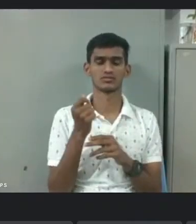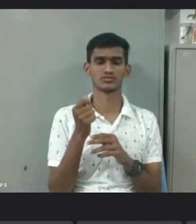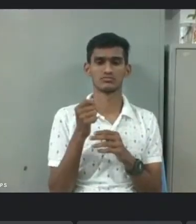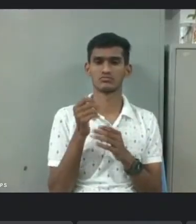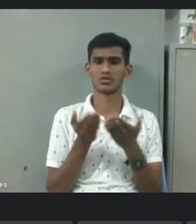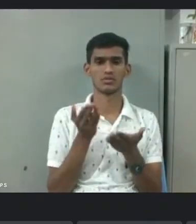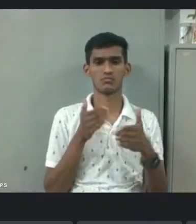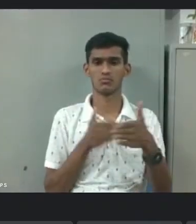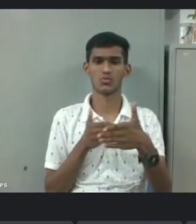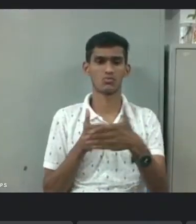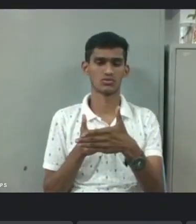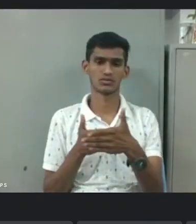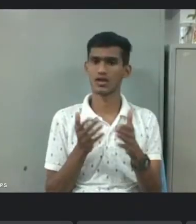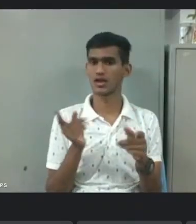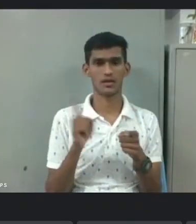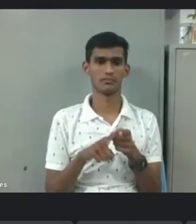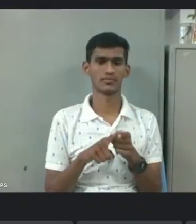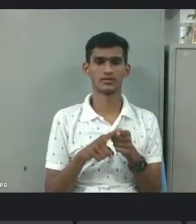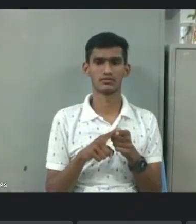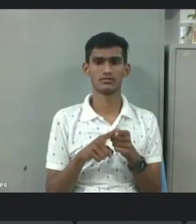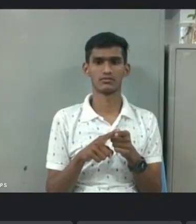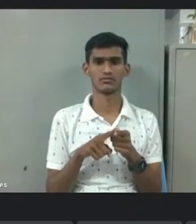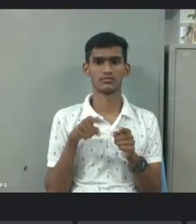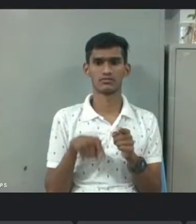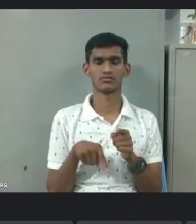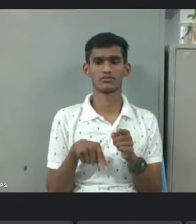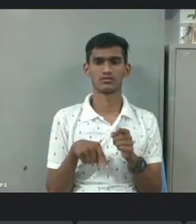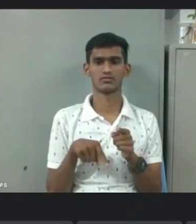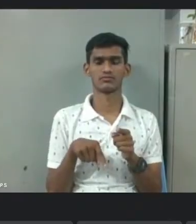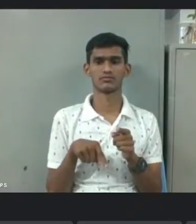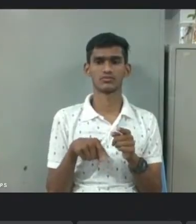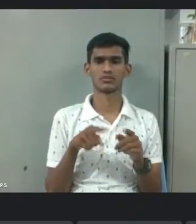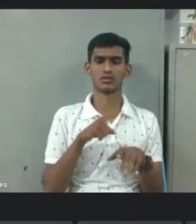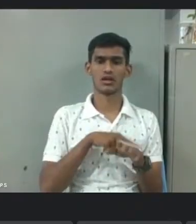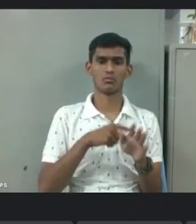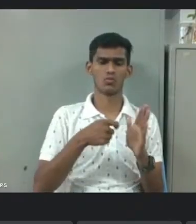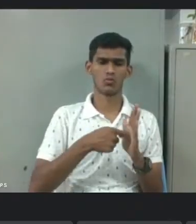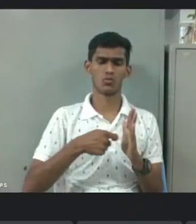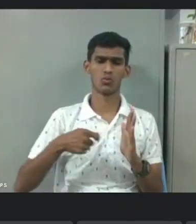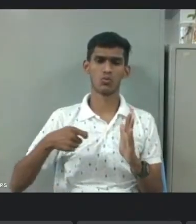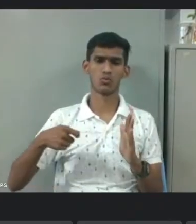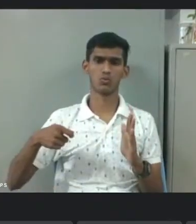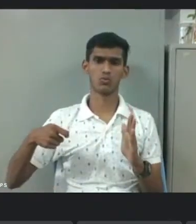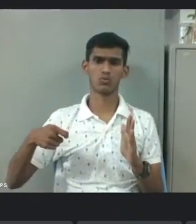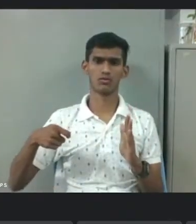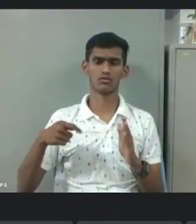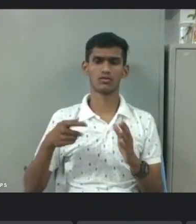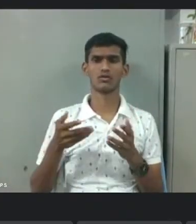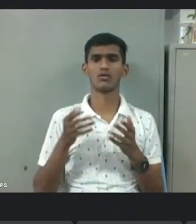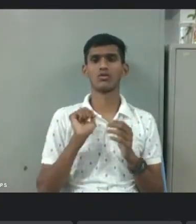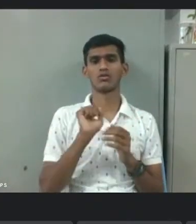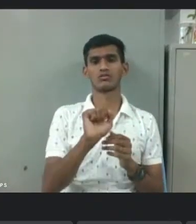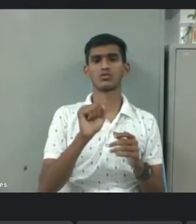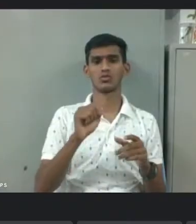പരാധീനതകൾ വന്നു തുടങ്ങും. ഇത് കൂടുതൽ നാളുകൾ നീണ്ടു പോകും തോറും തീർച്ചയായിട്ടും ക്വാളിറ്റി ഓഫ് ലൈഫ്,